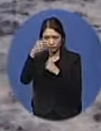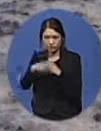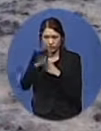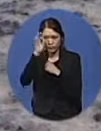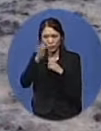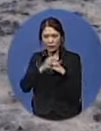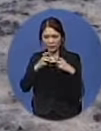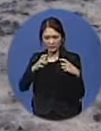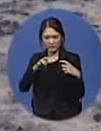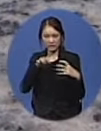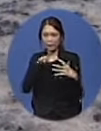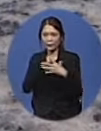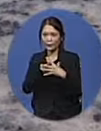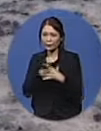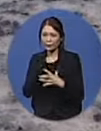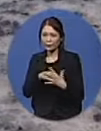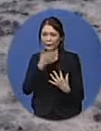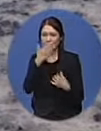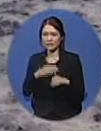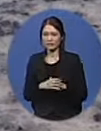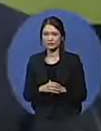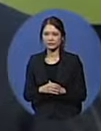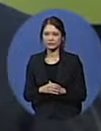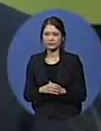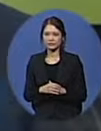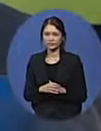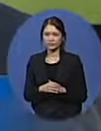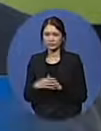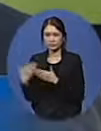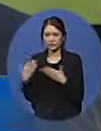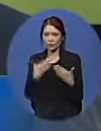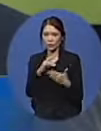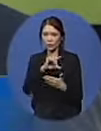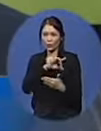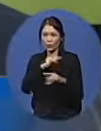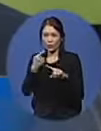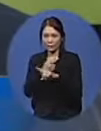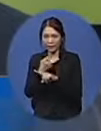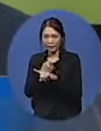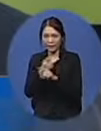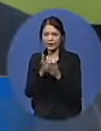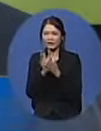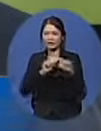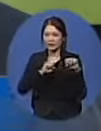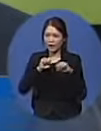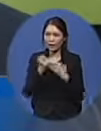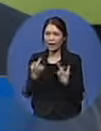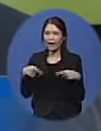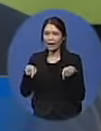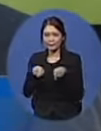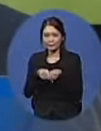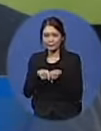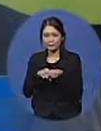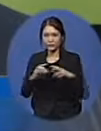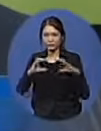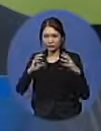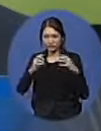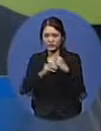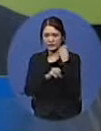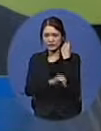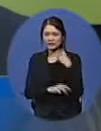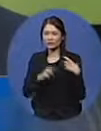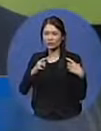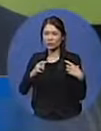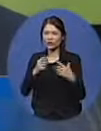어떤 지역인지 파악이 가능해집니다. 도로명 주소 시행과 더불어 국가기초구역 제도가